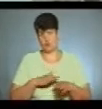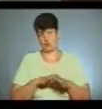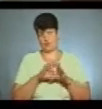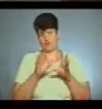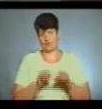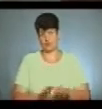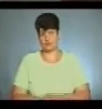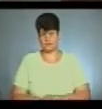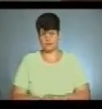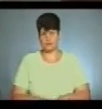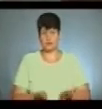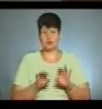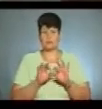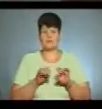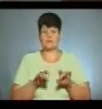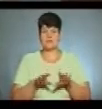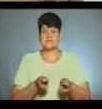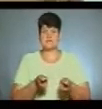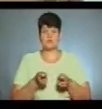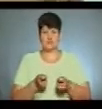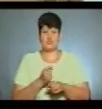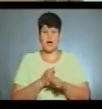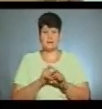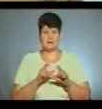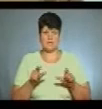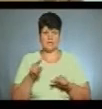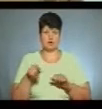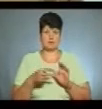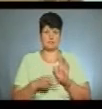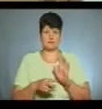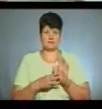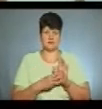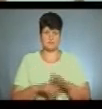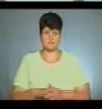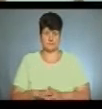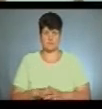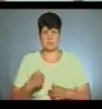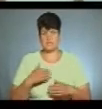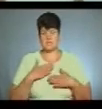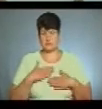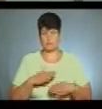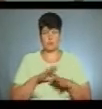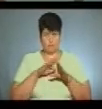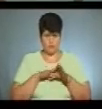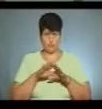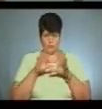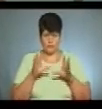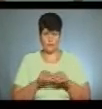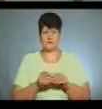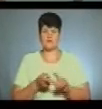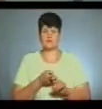повністю». Прокоментувала рішення і завідувач аптеки номер 78 Ольга Жаруха. «Ми задоволені в повному обсязі в зв'язку з тим,